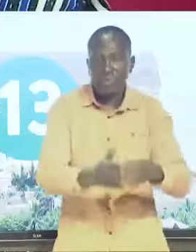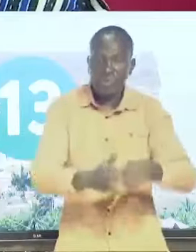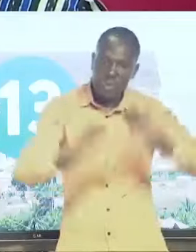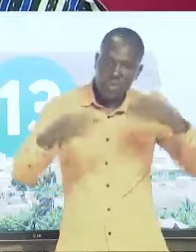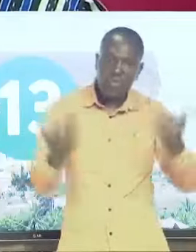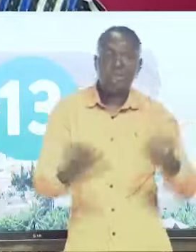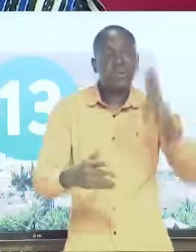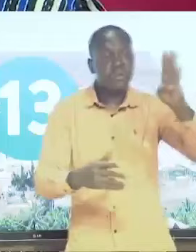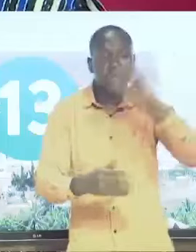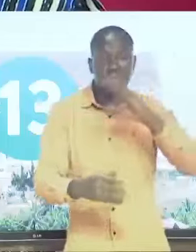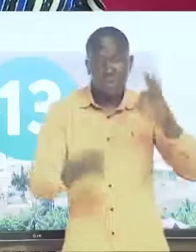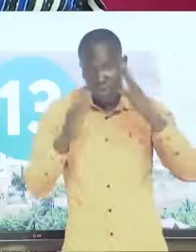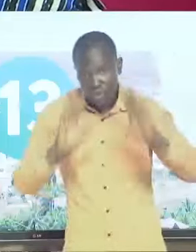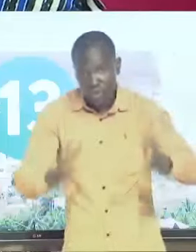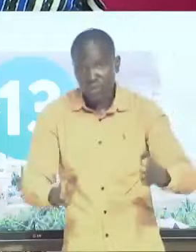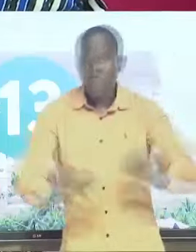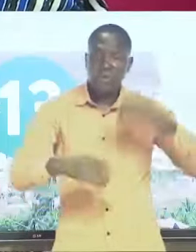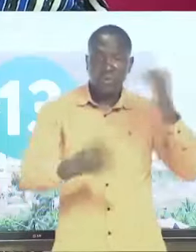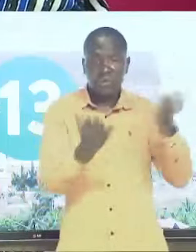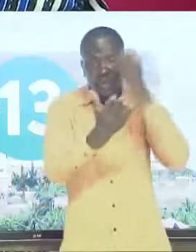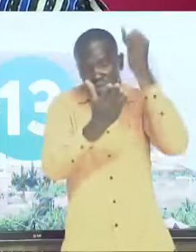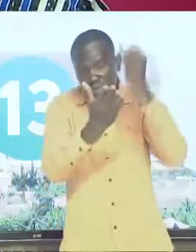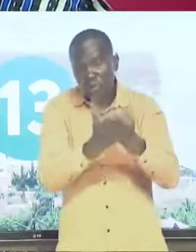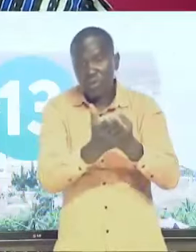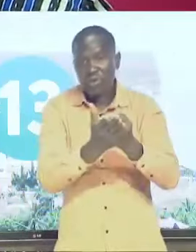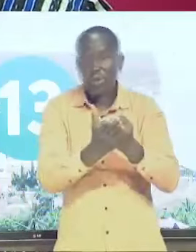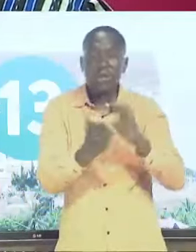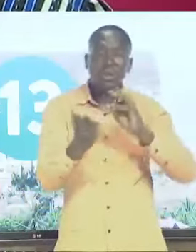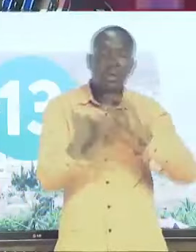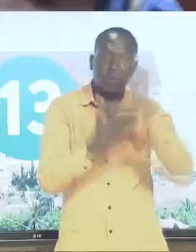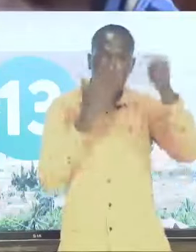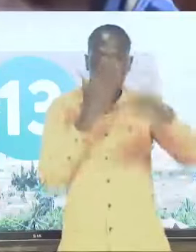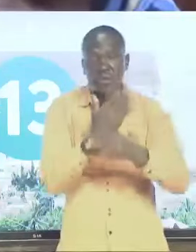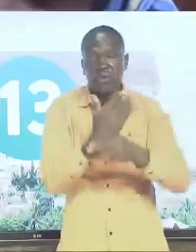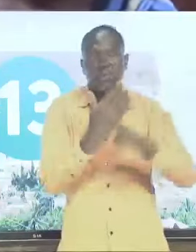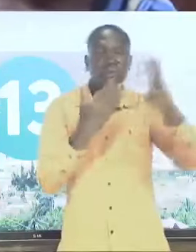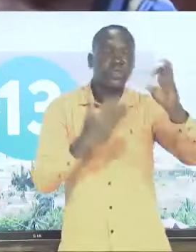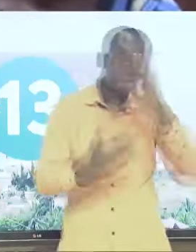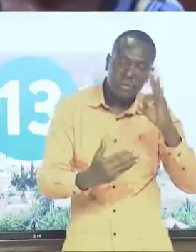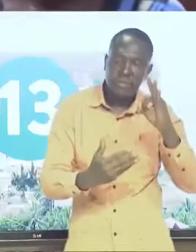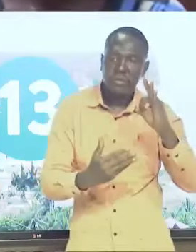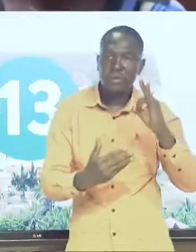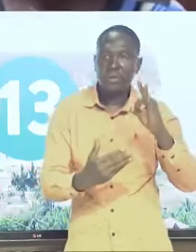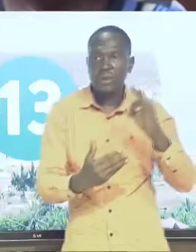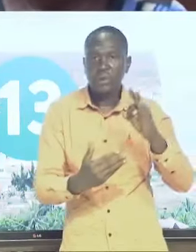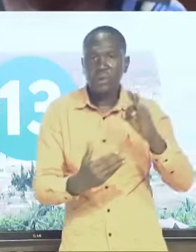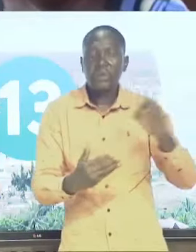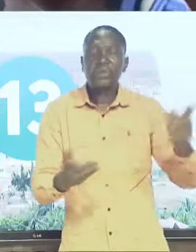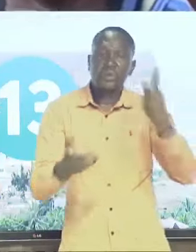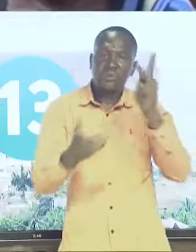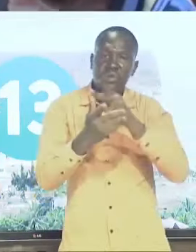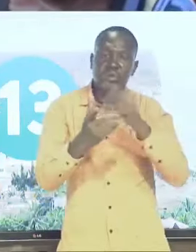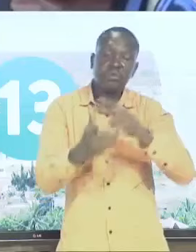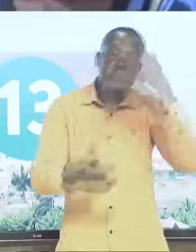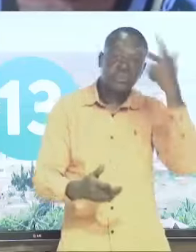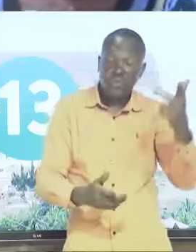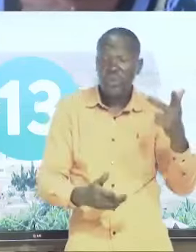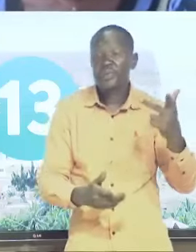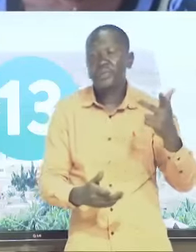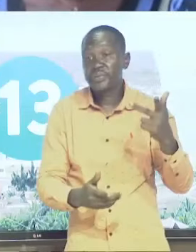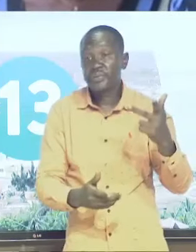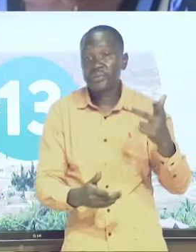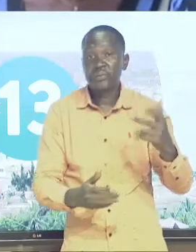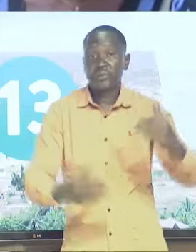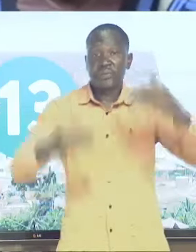Burkinabés sur comment s'investir pour le développement de la mère patrie. Il y en a principalement trois. Il y a